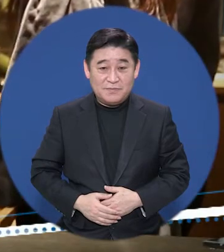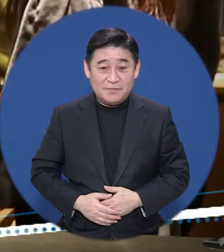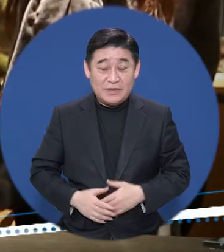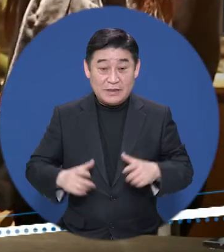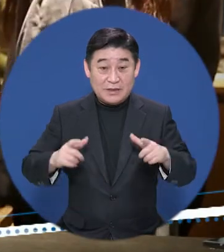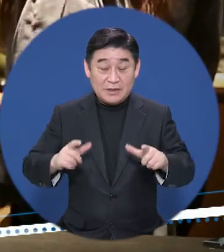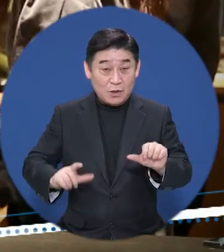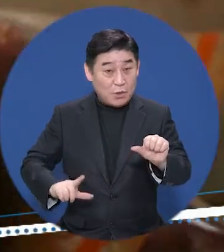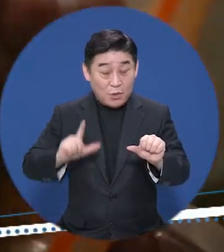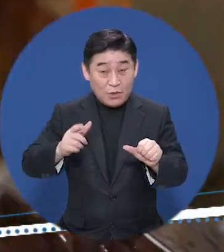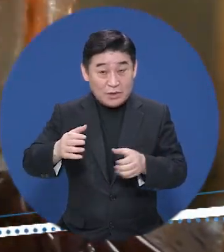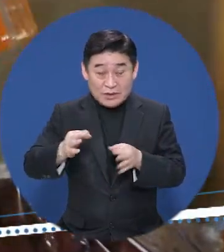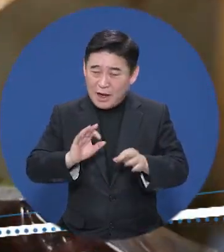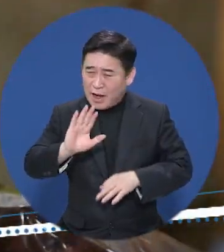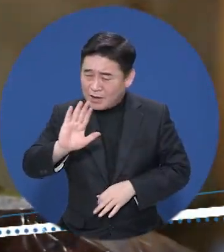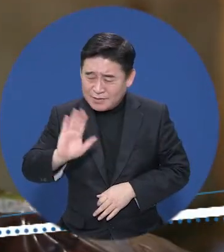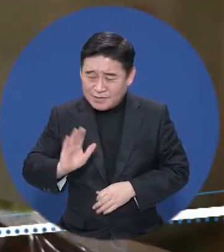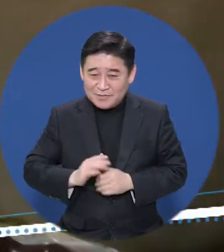지역 5일장도 아니고